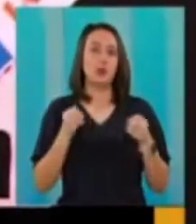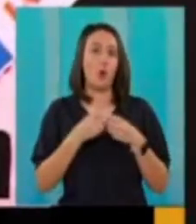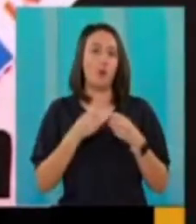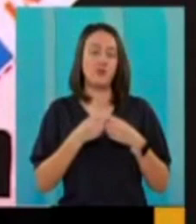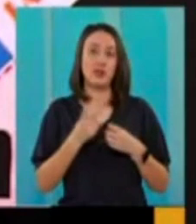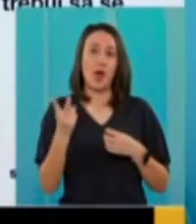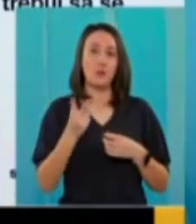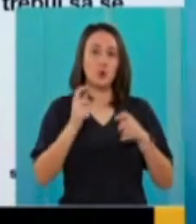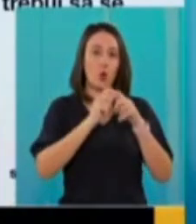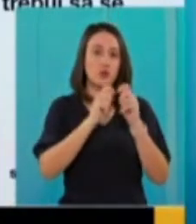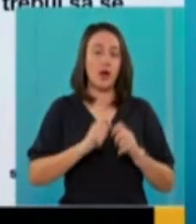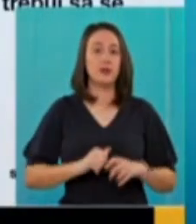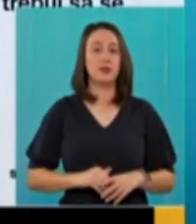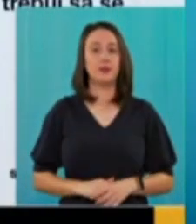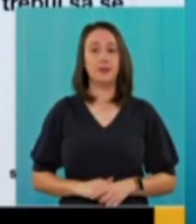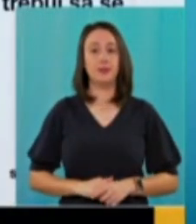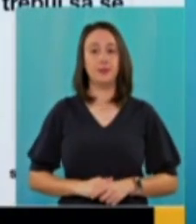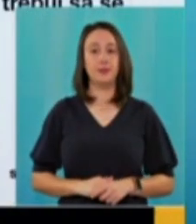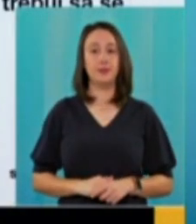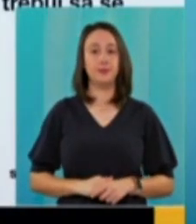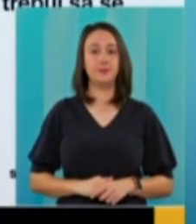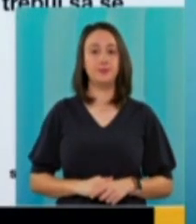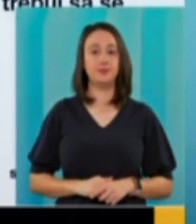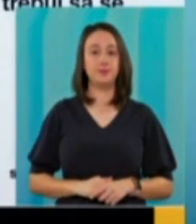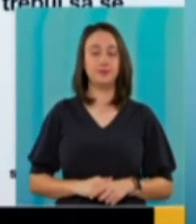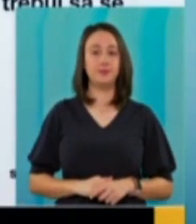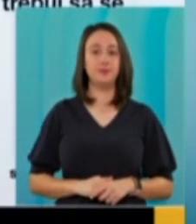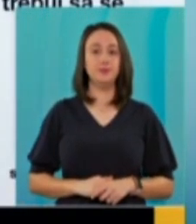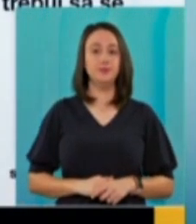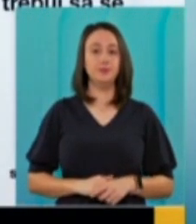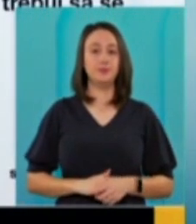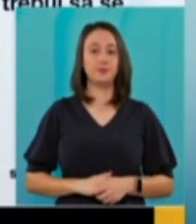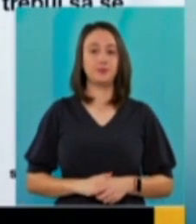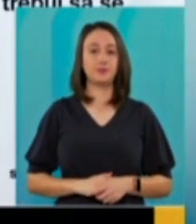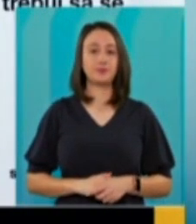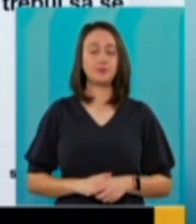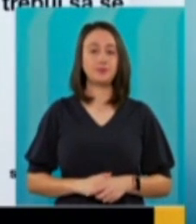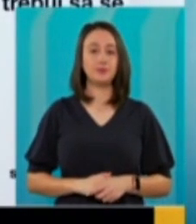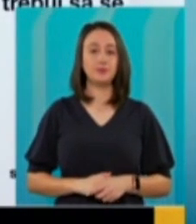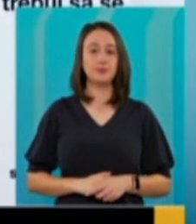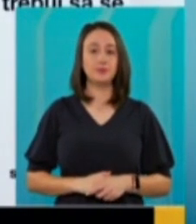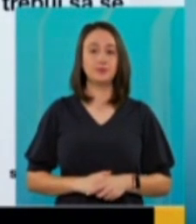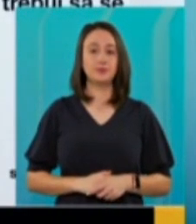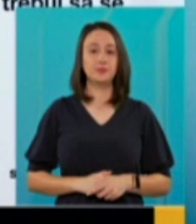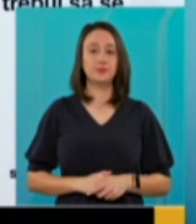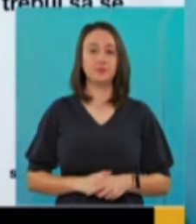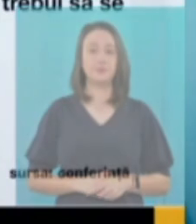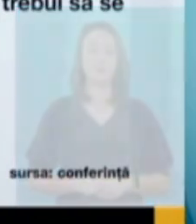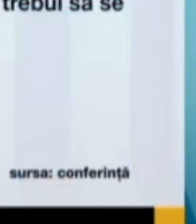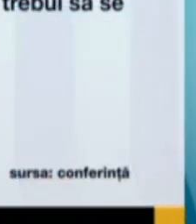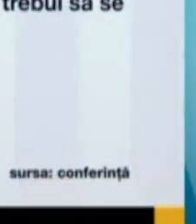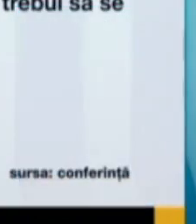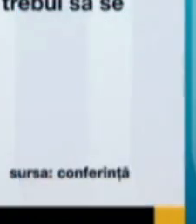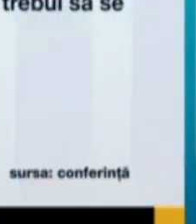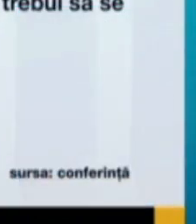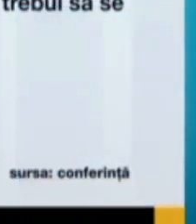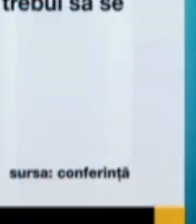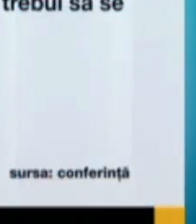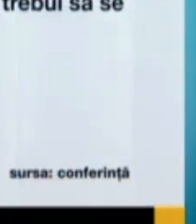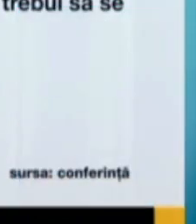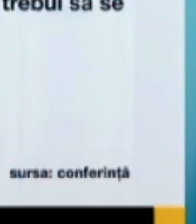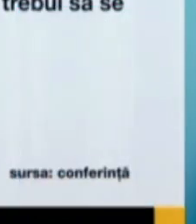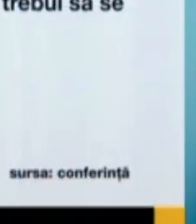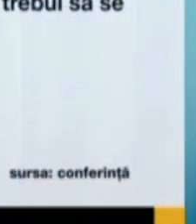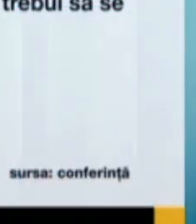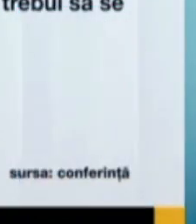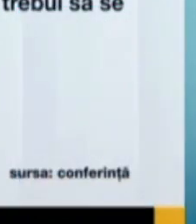între cele două țări pe Mickey Mouse convingerea că pentru a rezolva probleme cruciale este necesară o întâlnire cu zelens cei care au cerut o de la început